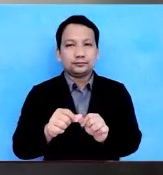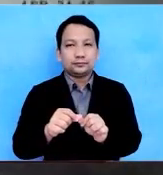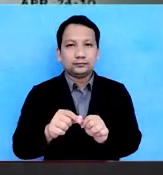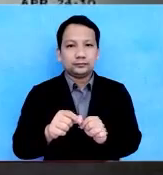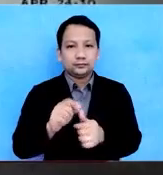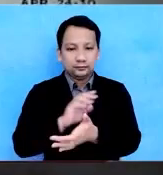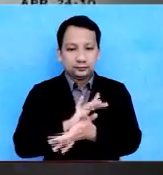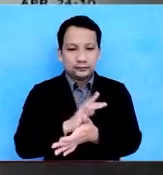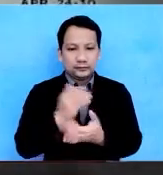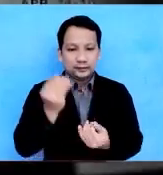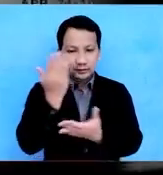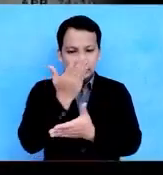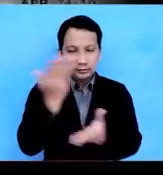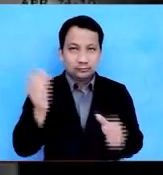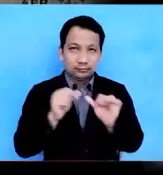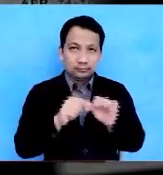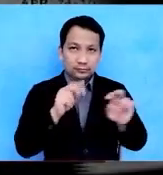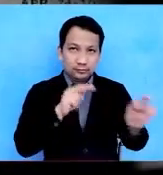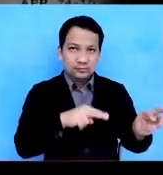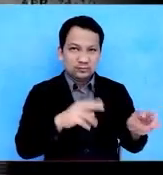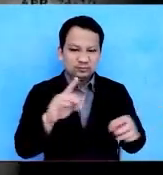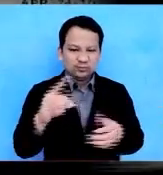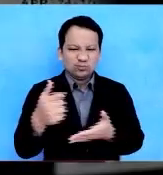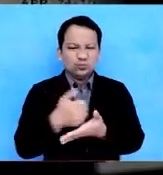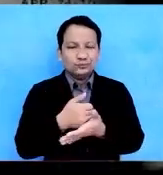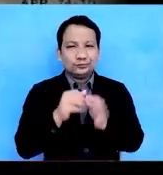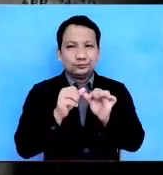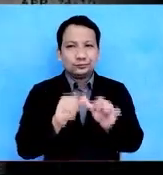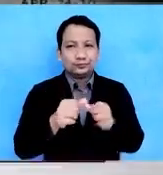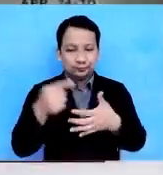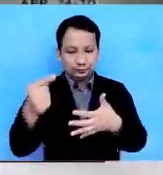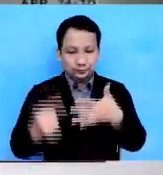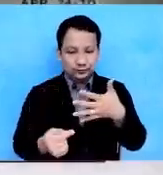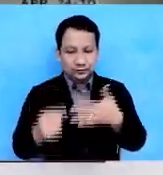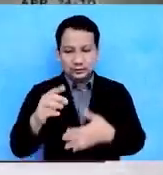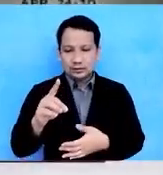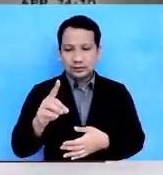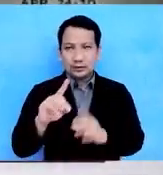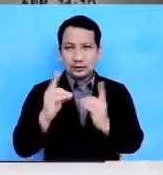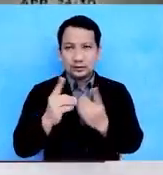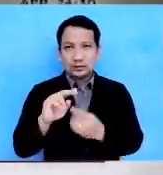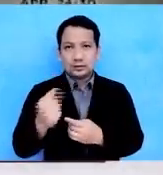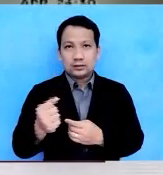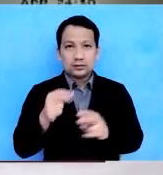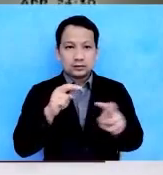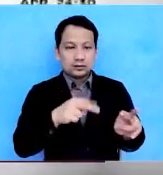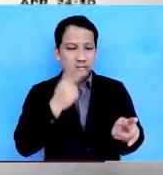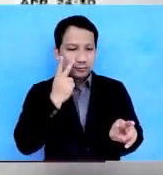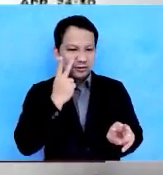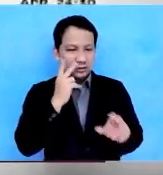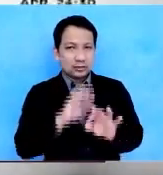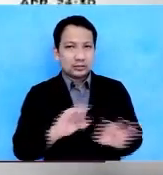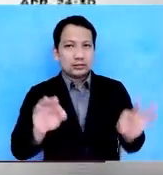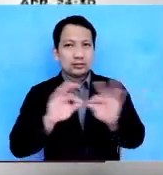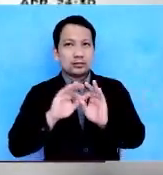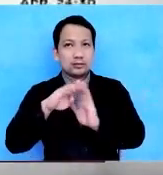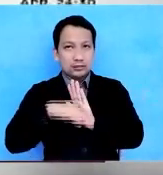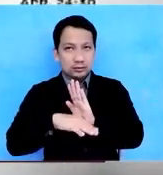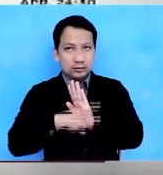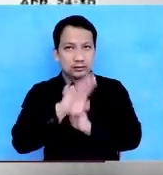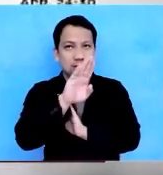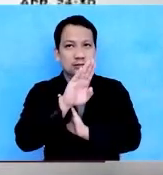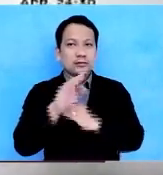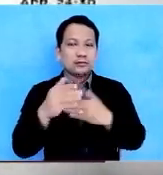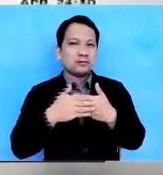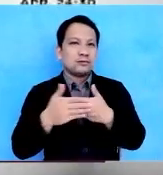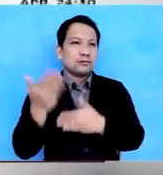yan, lalo't kung titingnan ang mga dato sa COVID-19 bulletin ng Health Department, kapansin-pansin ang muling pagtaas ng mga kaso na nagsimula